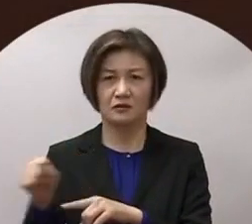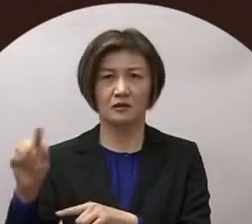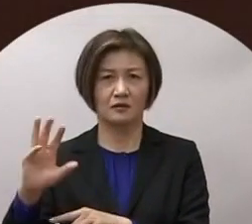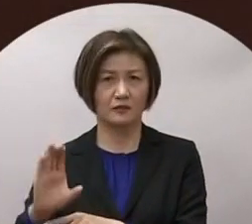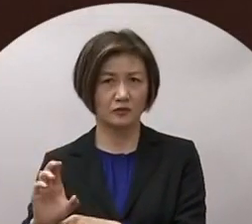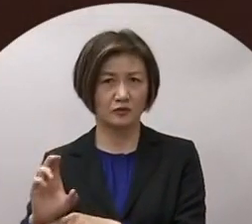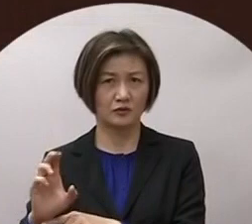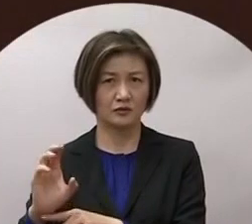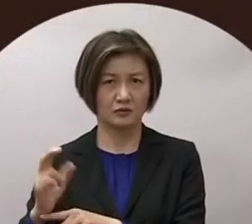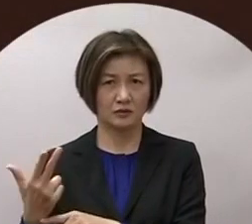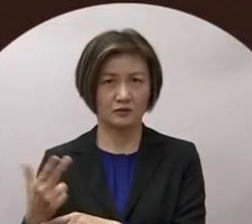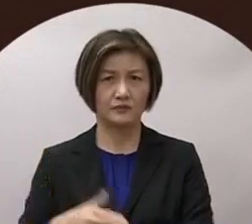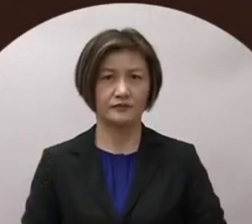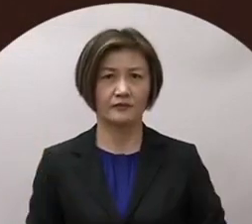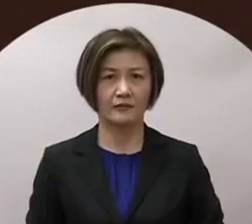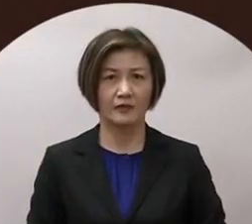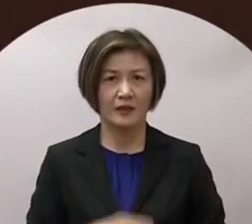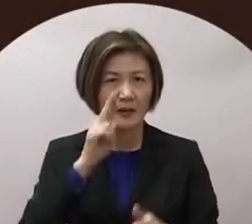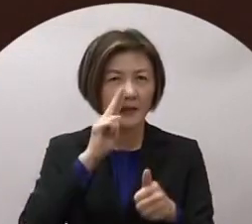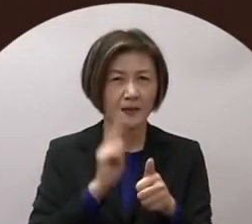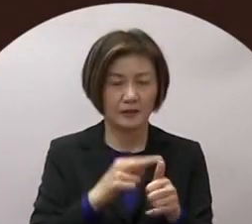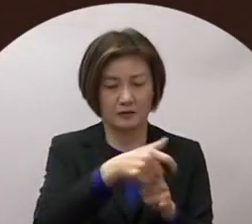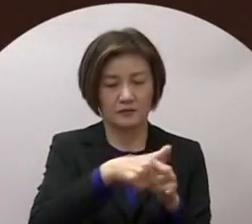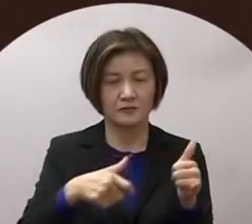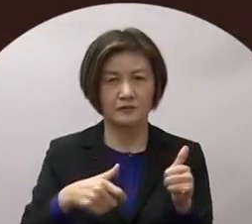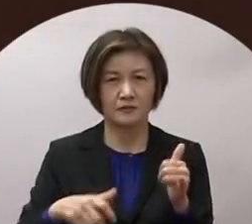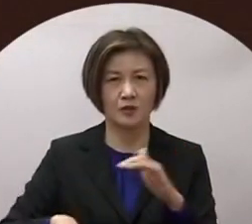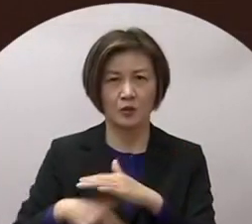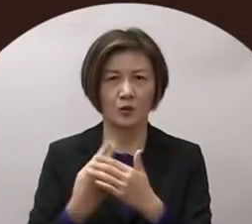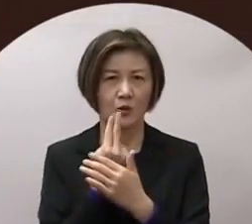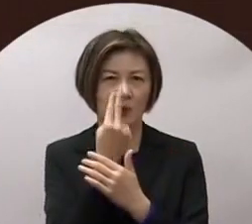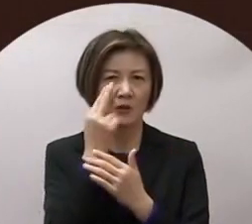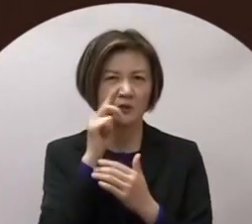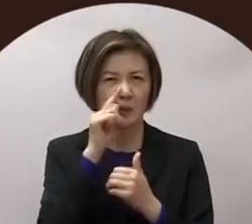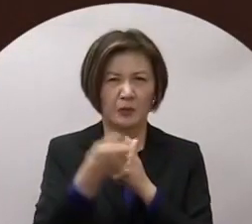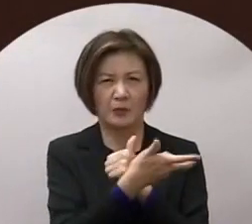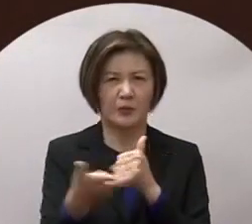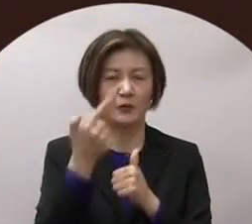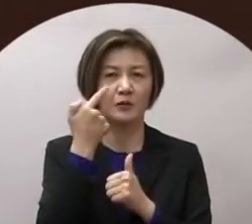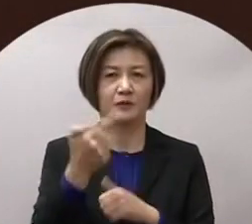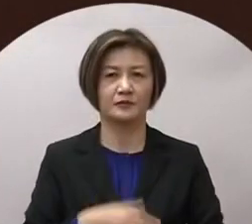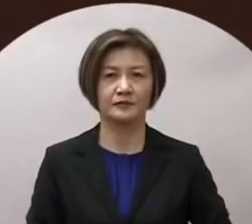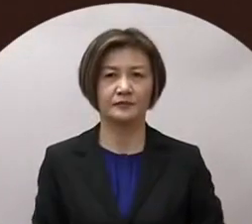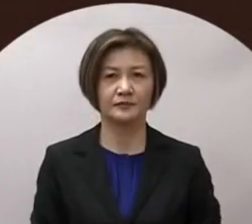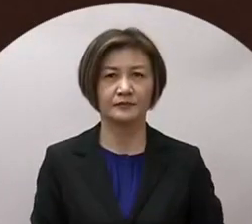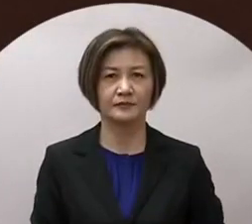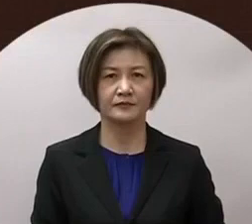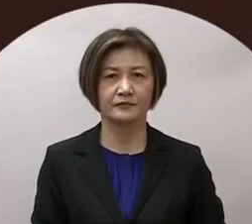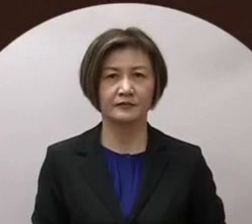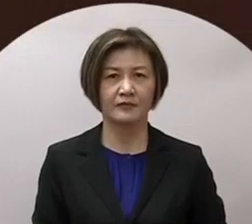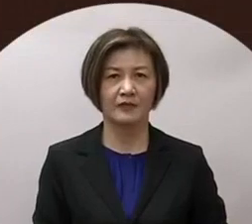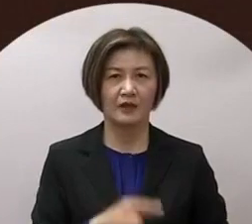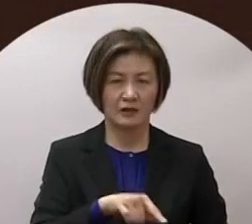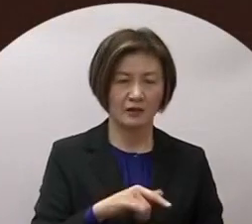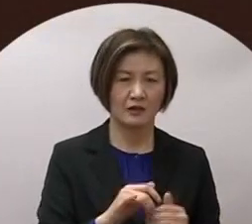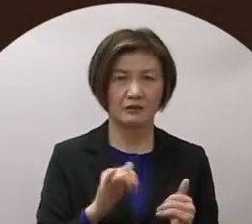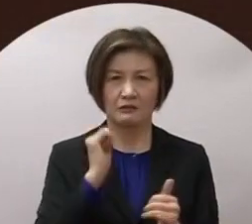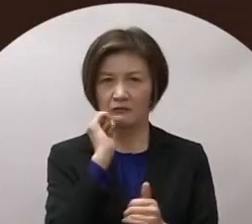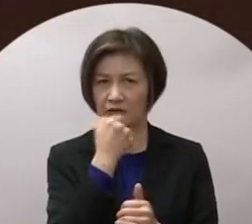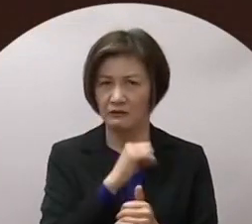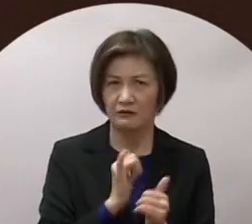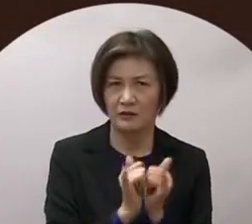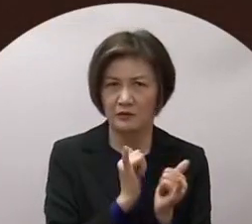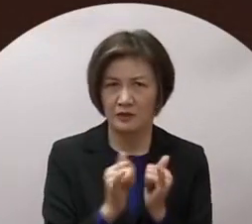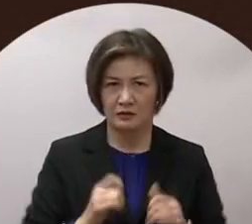92%至97%，让中部的空气品质严重的恶化，都达到了所有族群健康有不